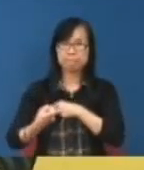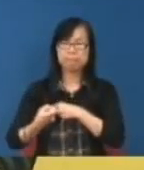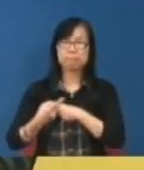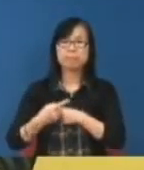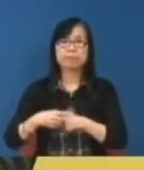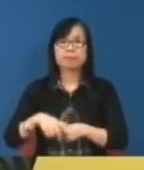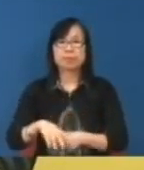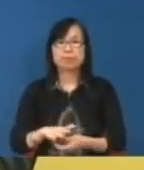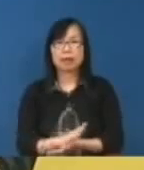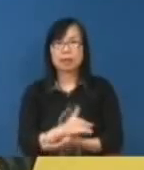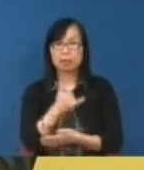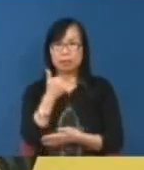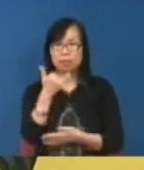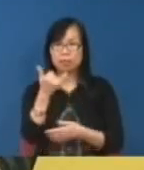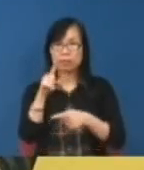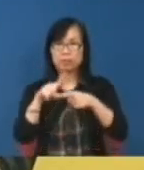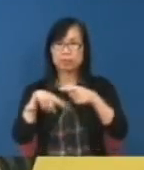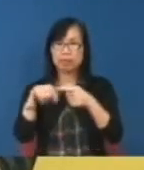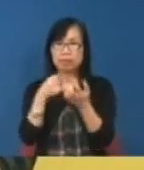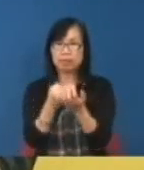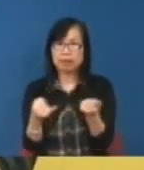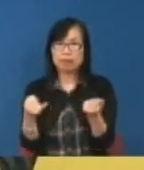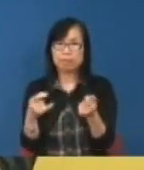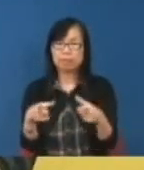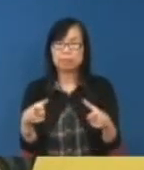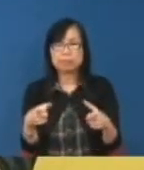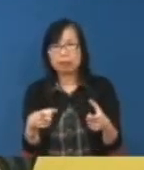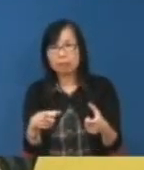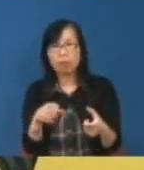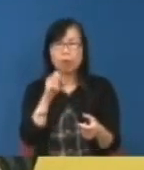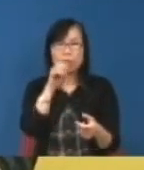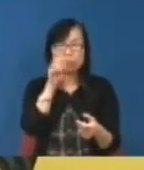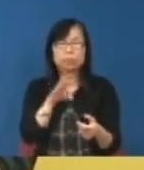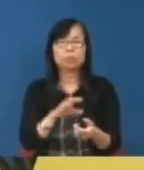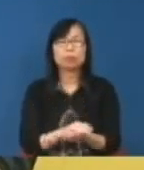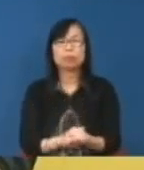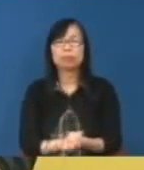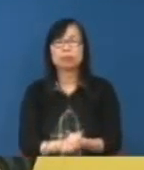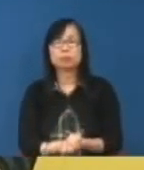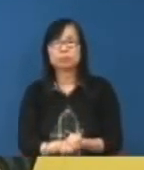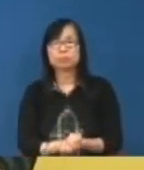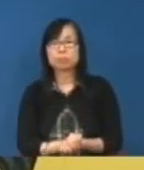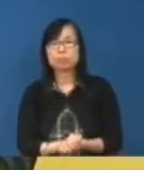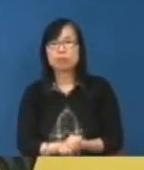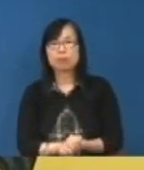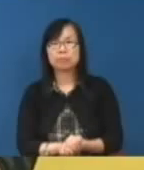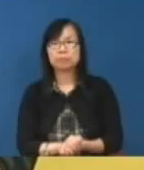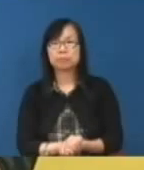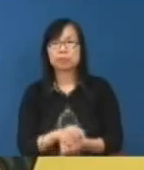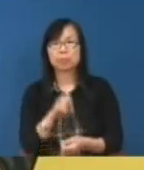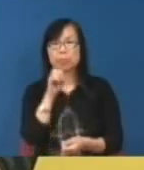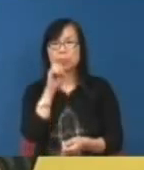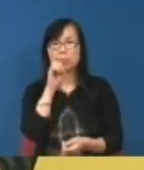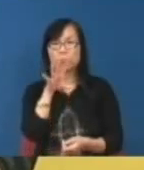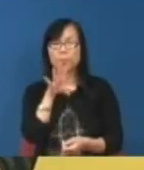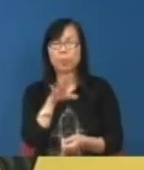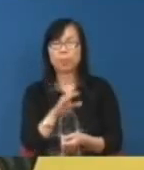喺呢個六大產業咁啊，六大冚家產業嗰度有冇啦？即係其實佢話嘅